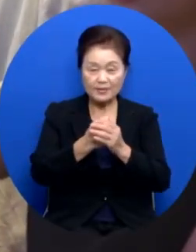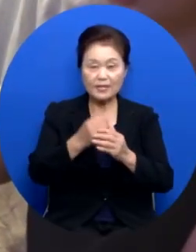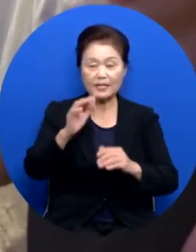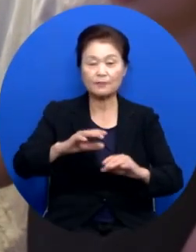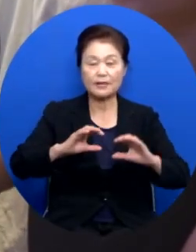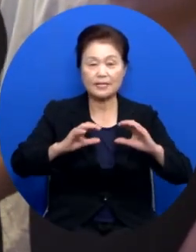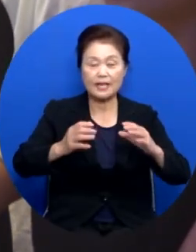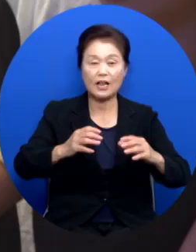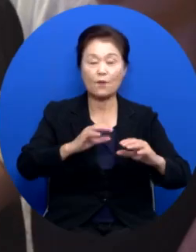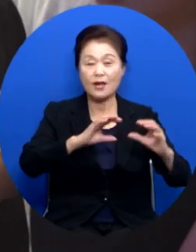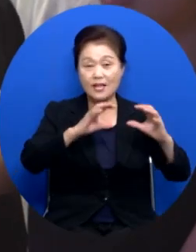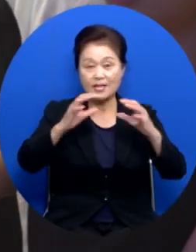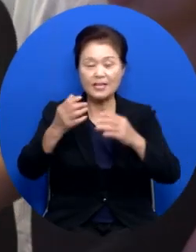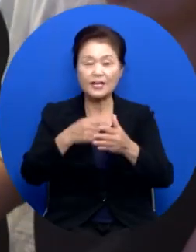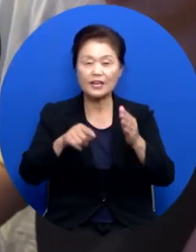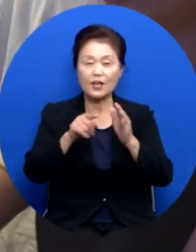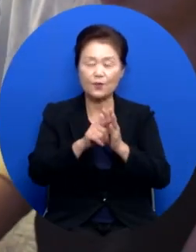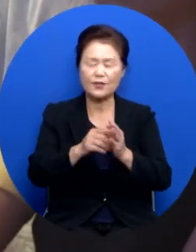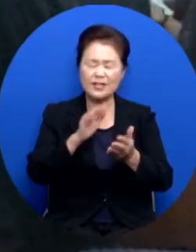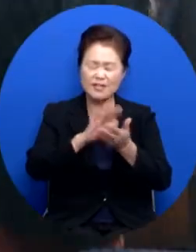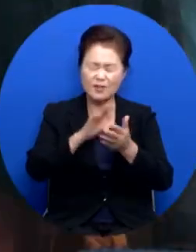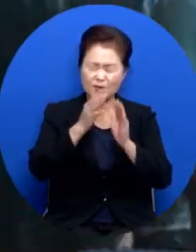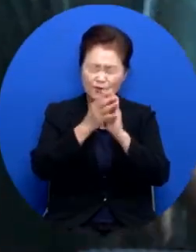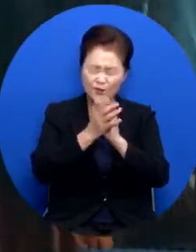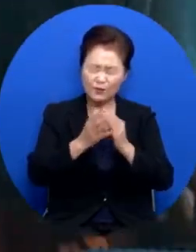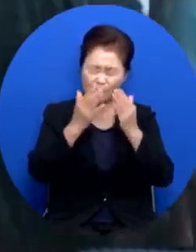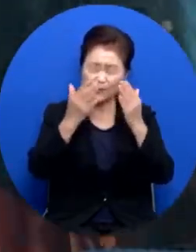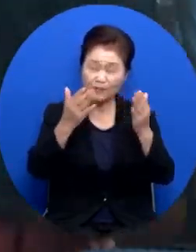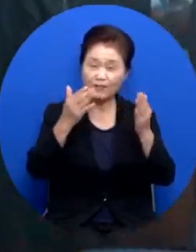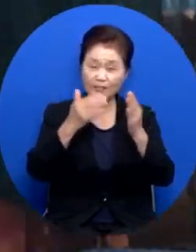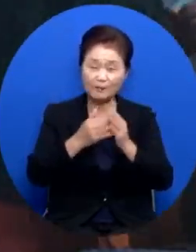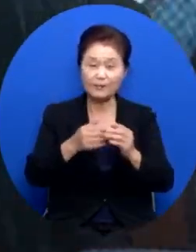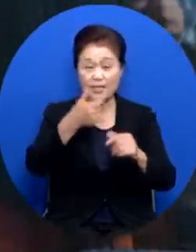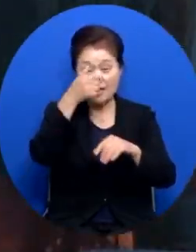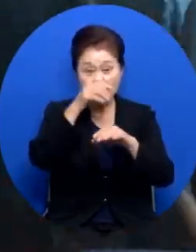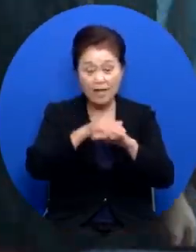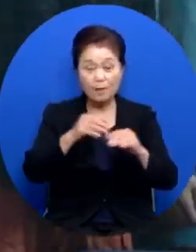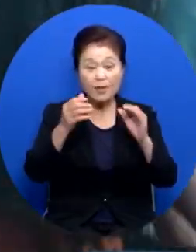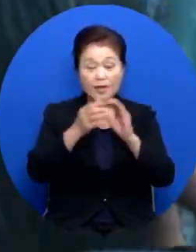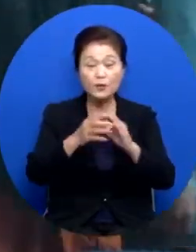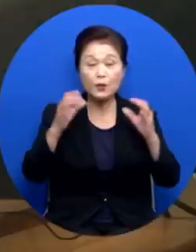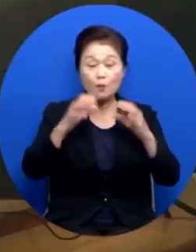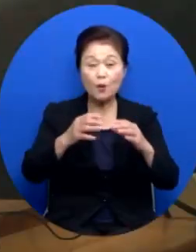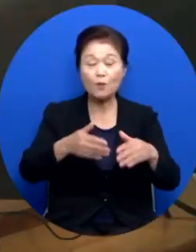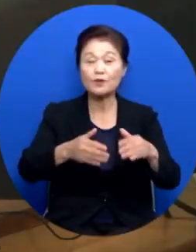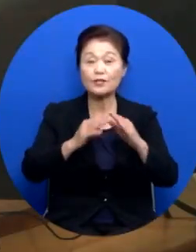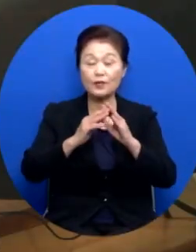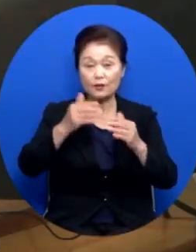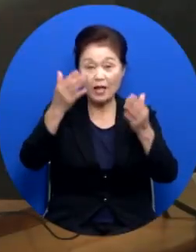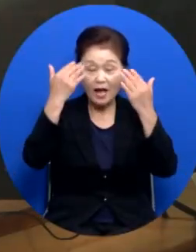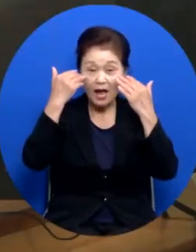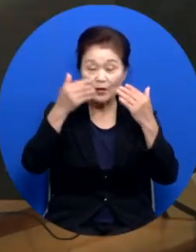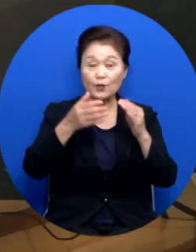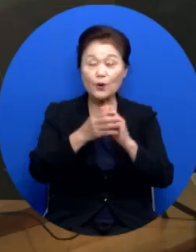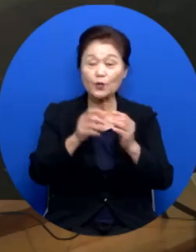위해 뜨겁게 기도하는 시간을 가졌습니다. 한편 예배와 기도 모임을 세워가는 학교 기도 불시